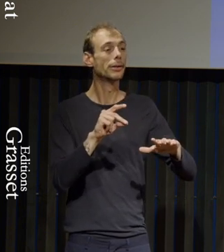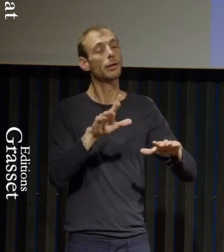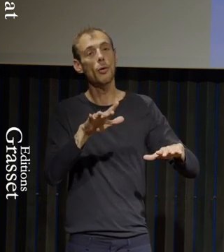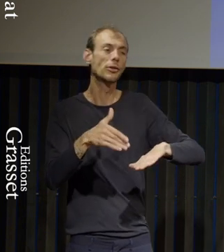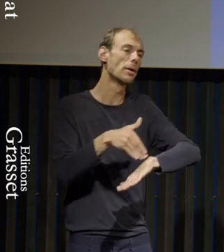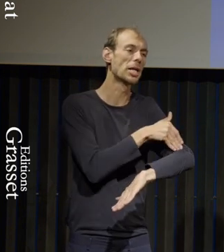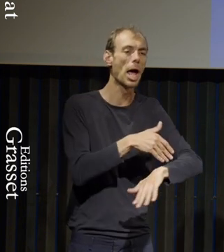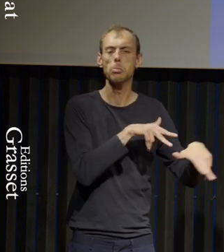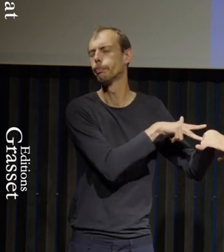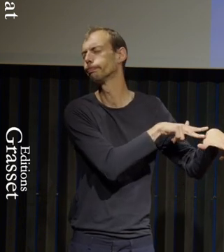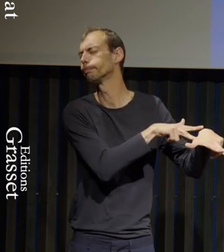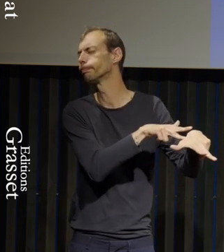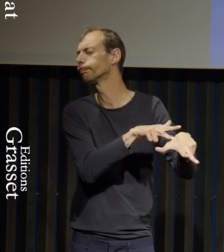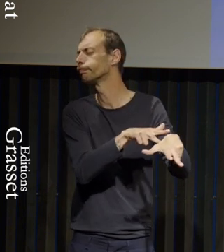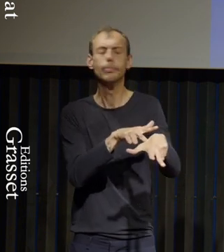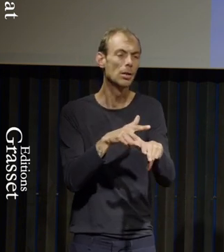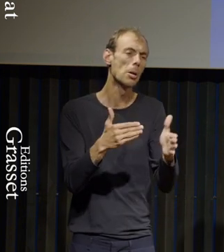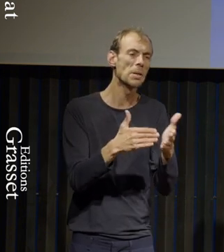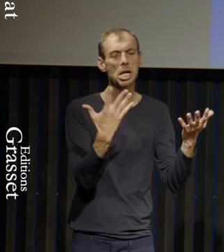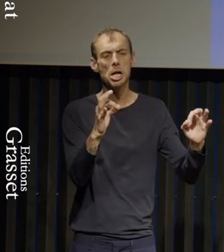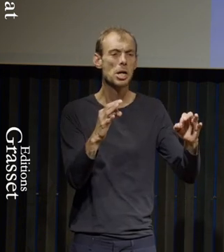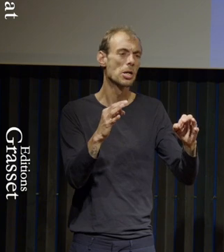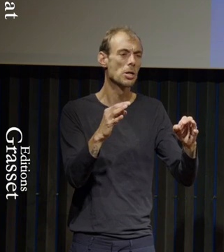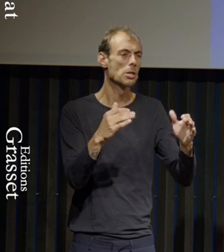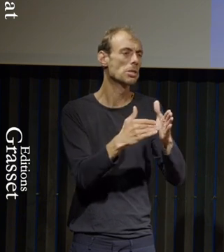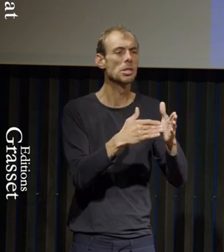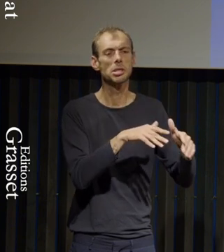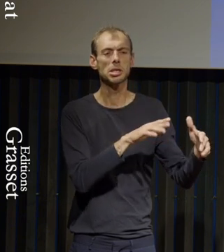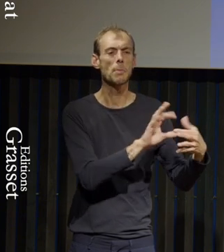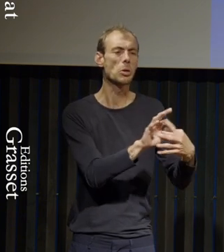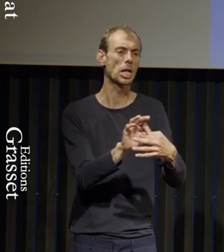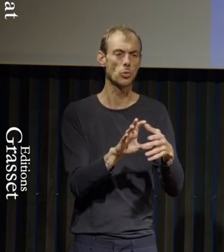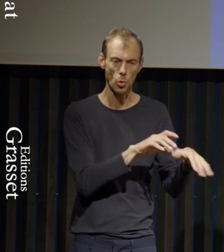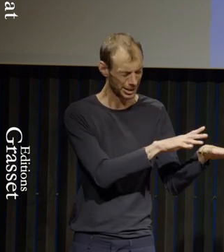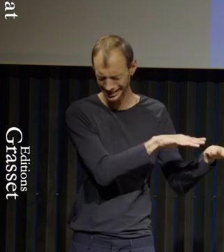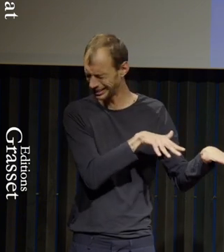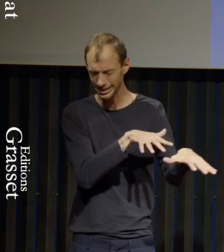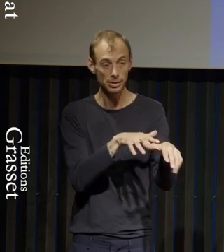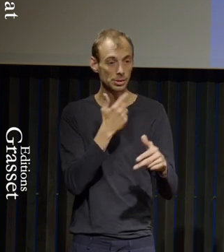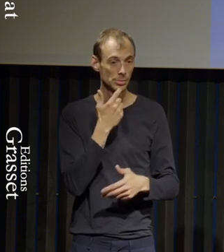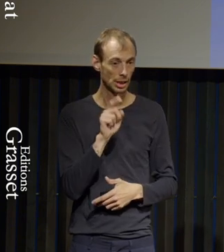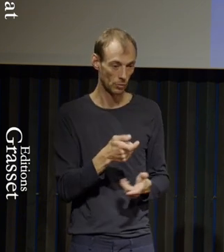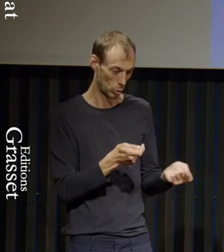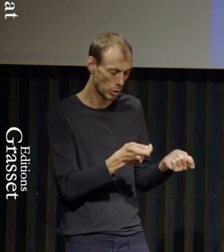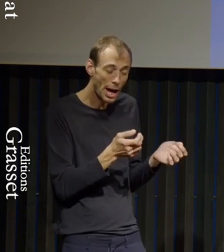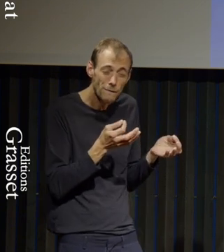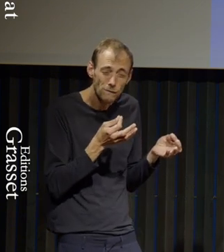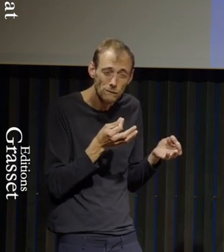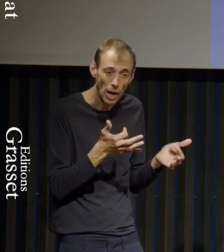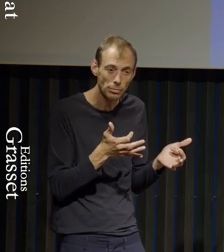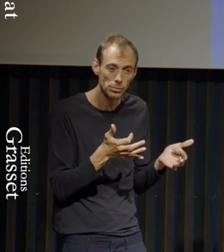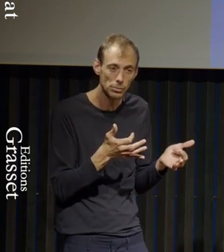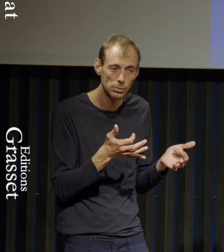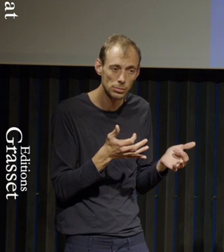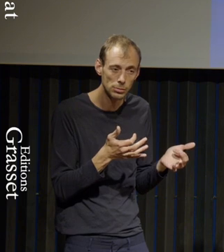000 connexions avec les neurones avoisinants, ça nécessite une coordination ultra fine. Et si cette coordination ne se